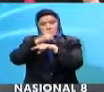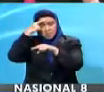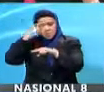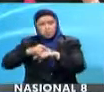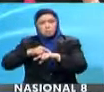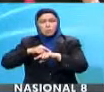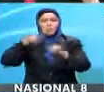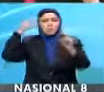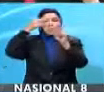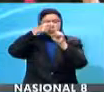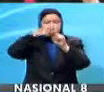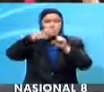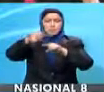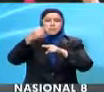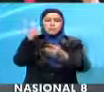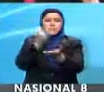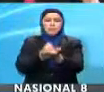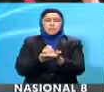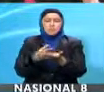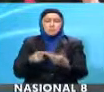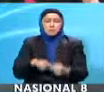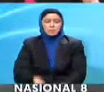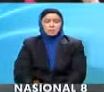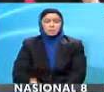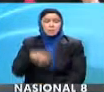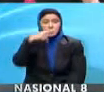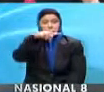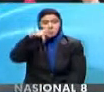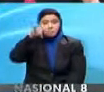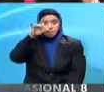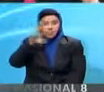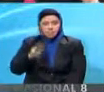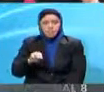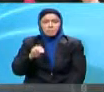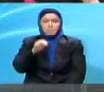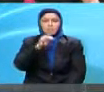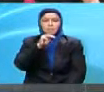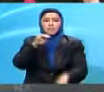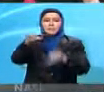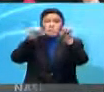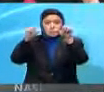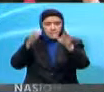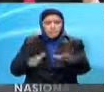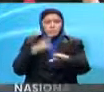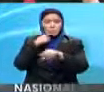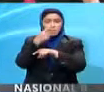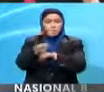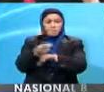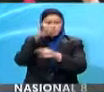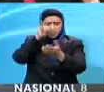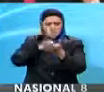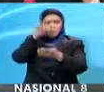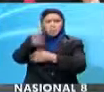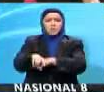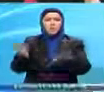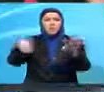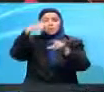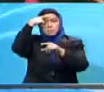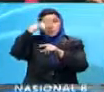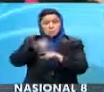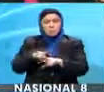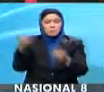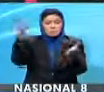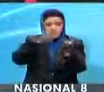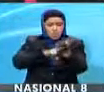Aktivis Persatuan Pengguna Islam Malaysia PPIM, Datuk Nazim Johan berpendapat langkah itu perlu dibuat untuk